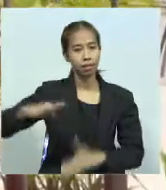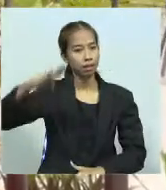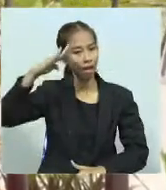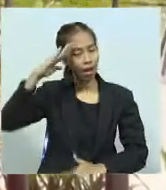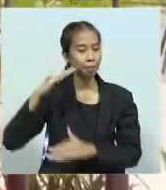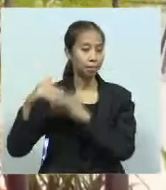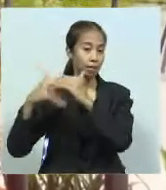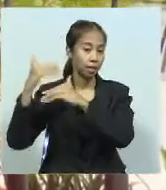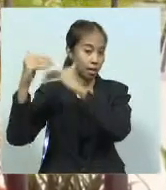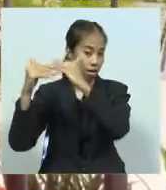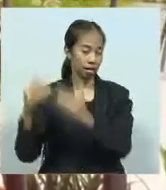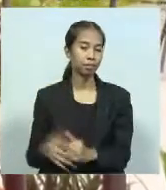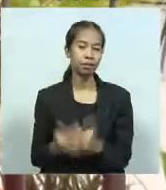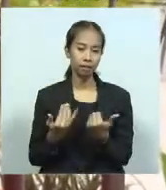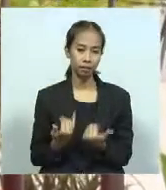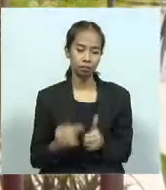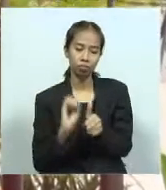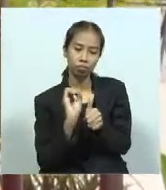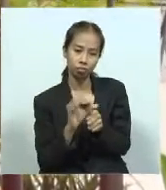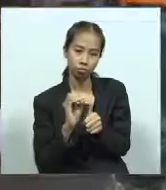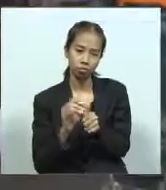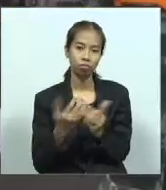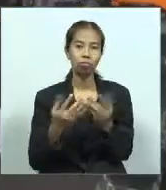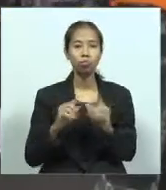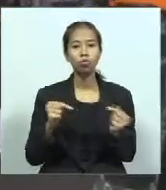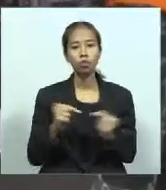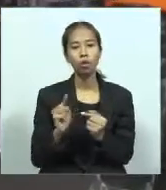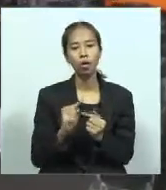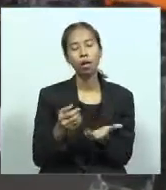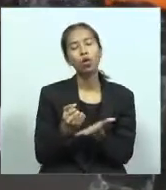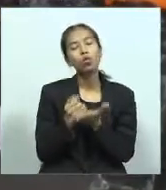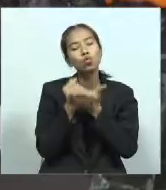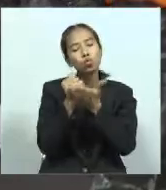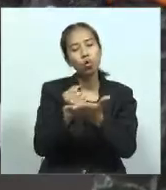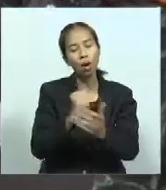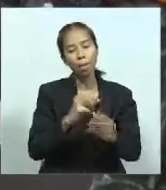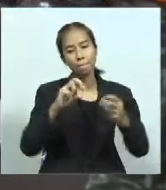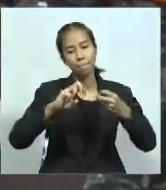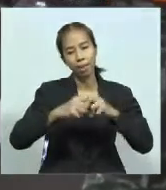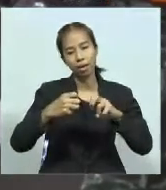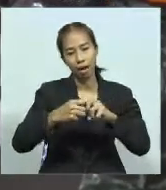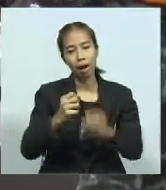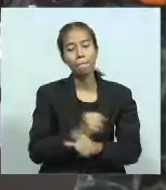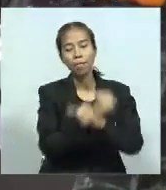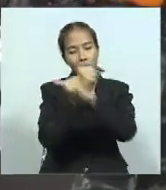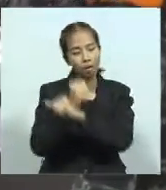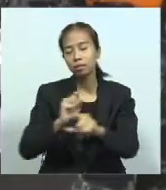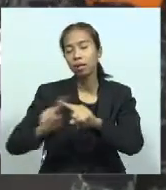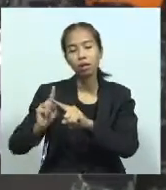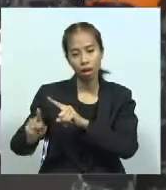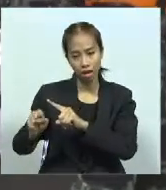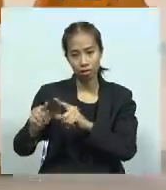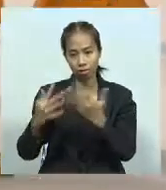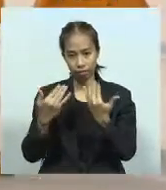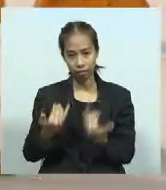นามาให้ความรู้ความสามารถและประสบการณ์ด้านการบรรเทาสาธารณภัยให้แก่กำลังพลที่หน่วยบรรเทาสาธารณภัย